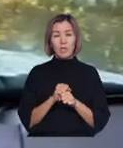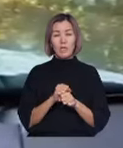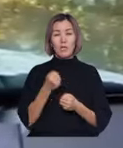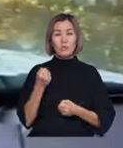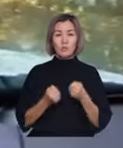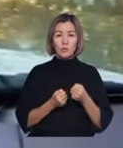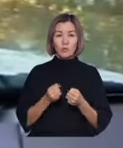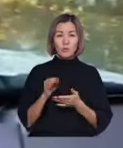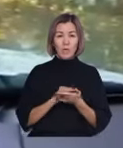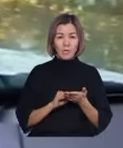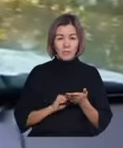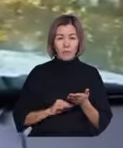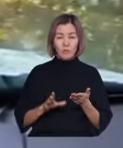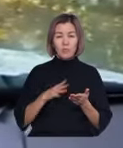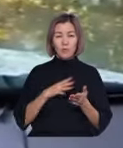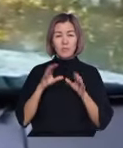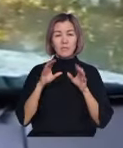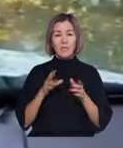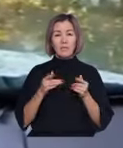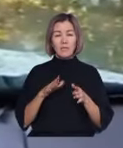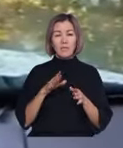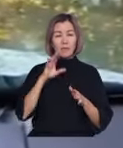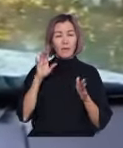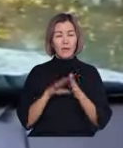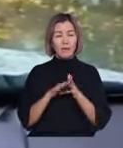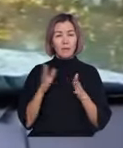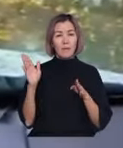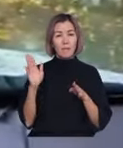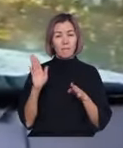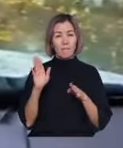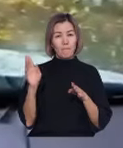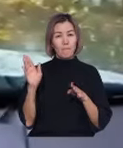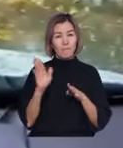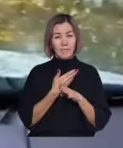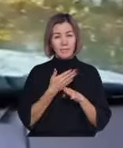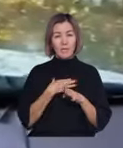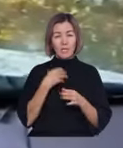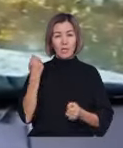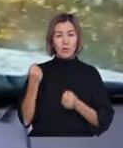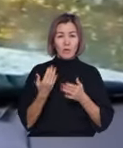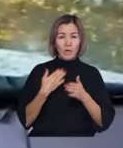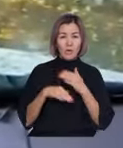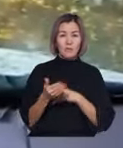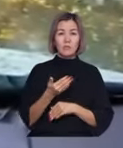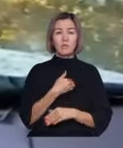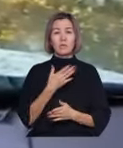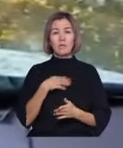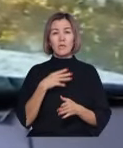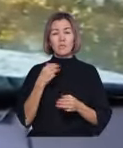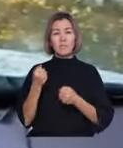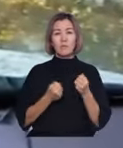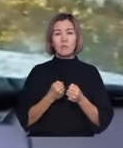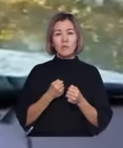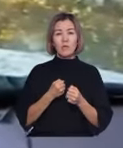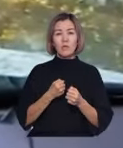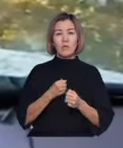жүргізуші хаттаманы толтыру кезінде заңды талаптарға бағынудан бас тартады. Сөйтіп көлігімен зымырай жөнеледі. Ал офицер темір тұлпардың